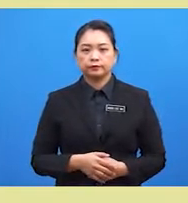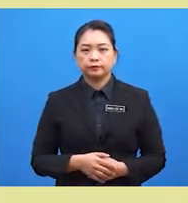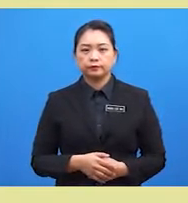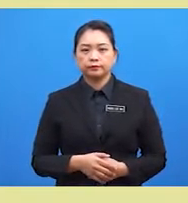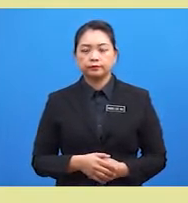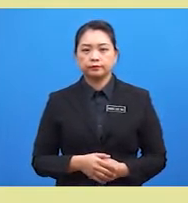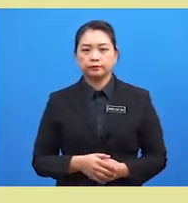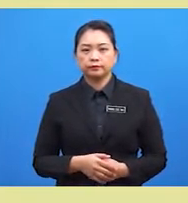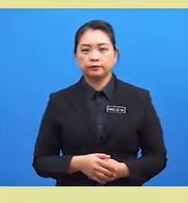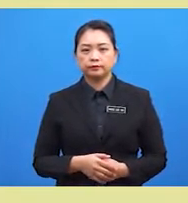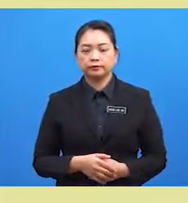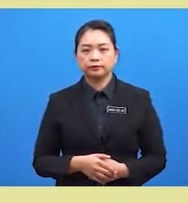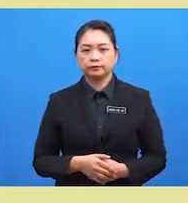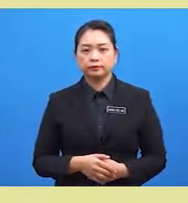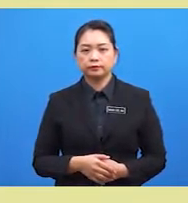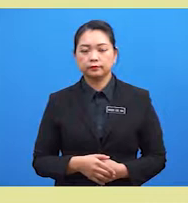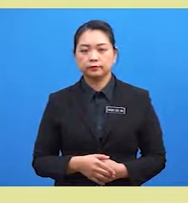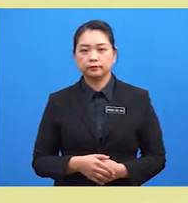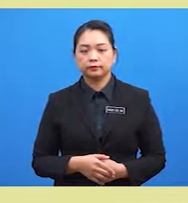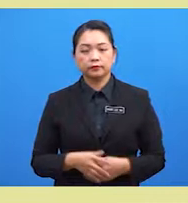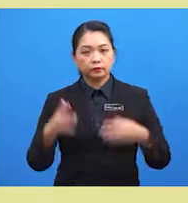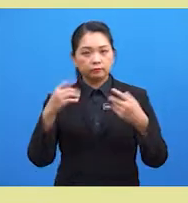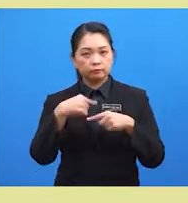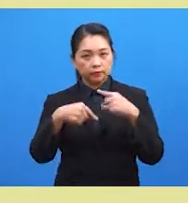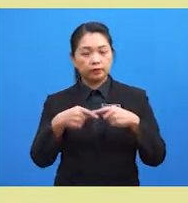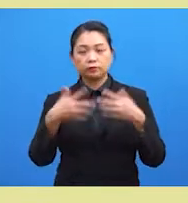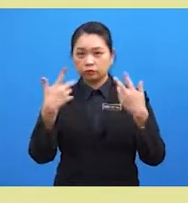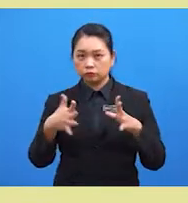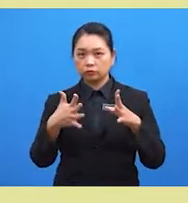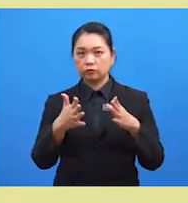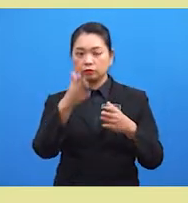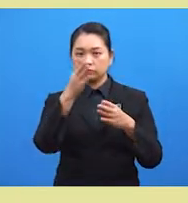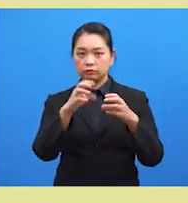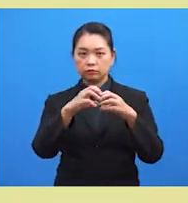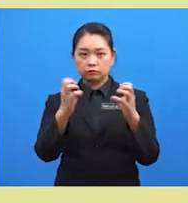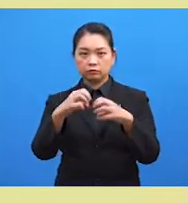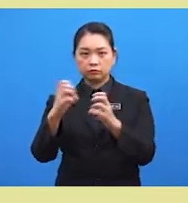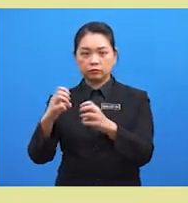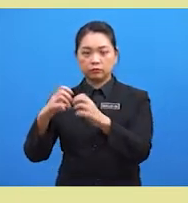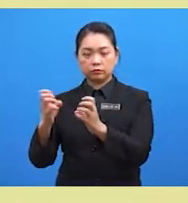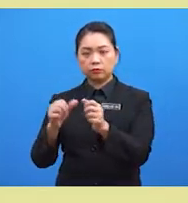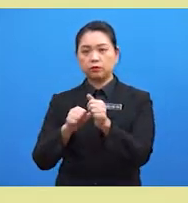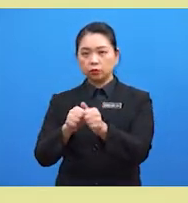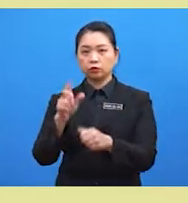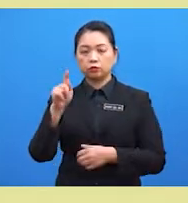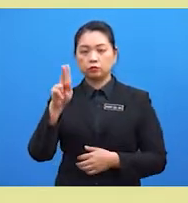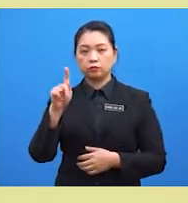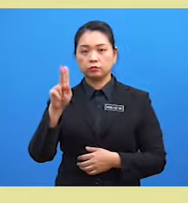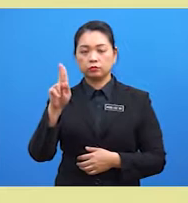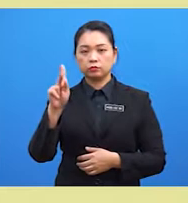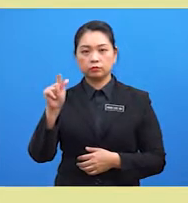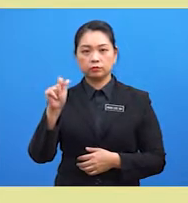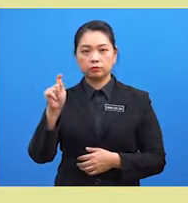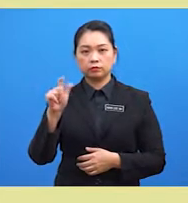Dalam baris syair tersebut, setelah diceraikinkan mengikut suku kata, bilangan suku katanya